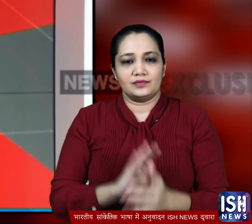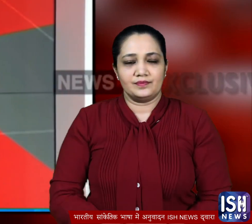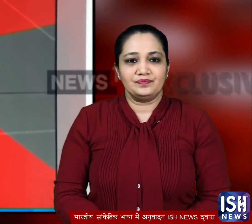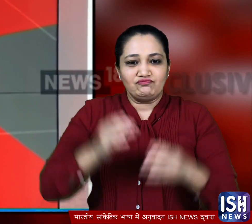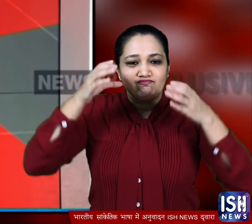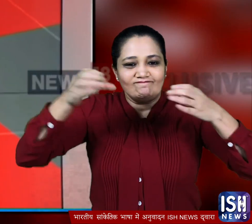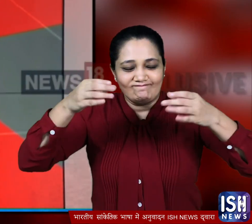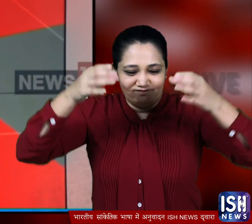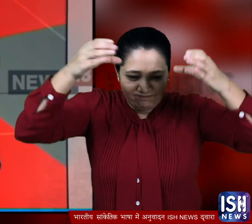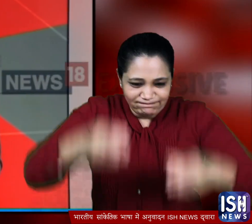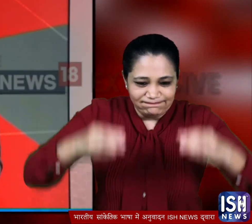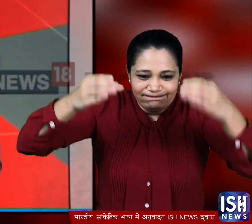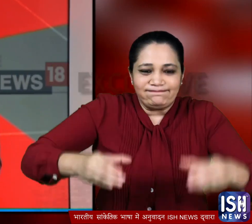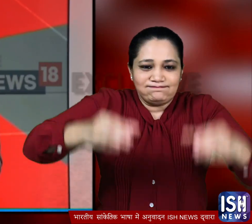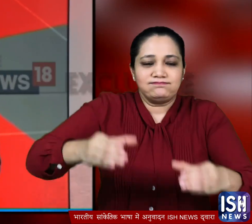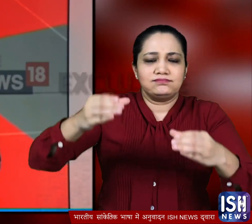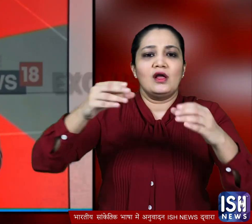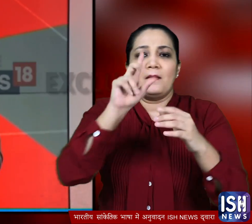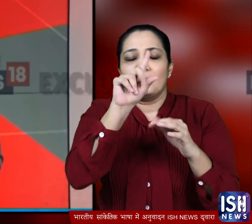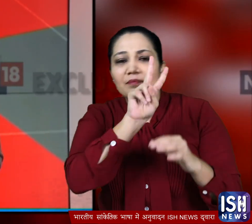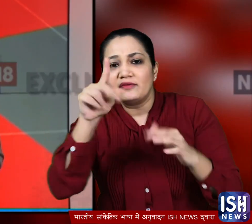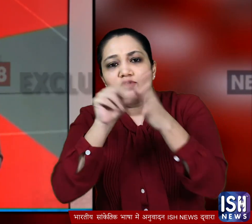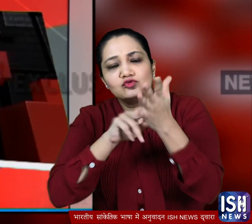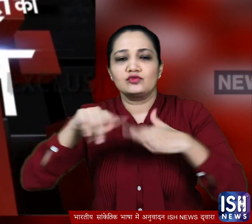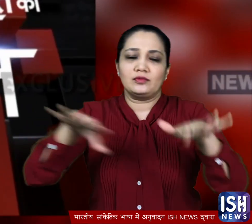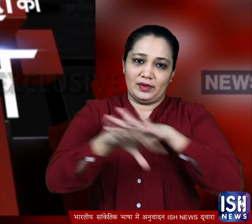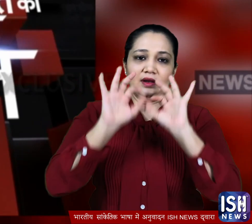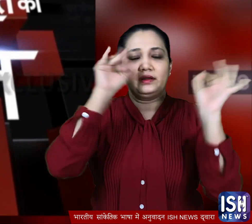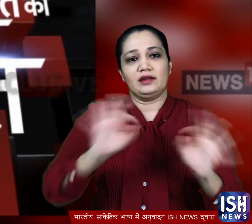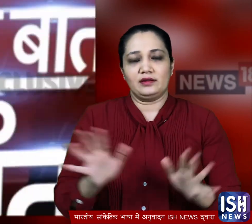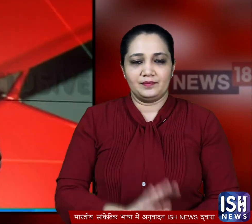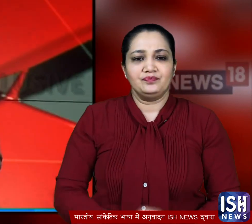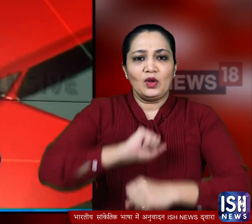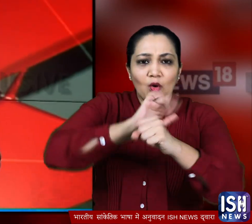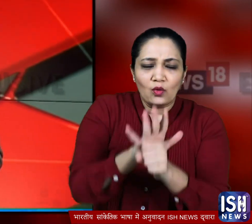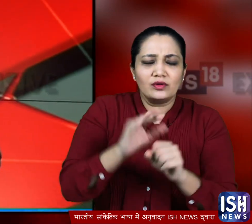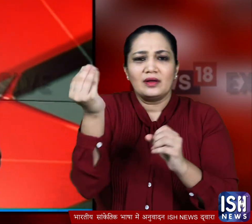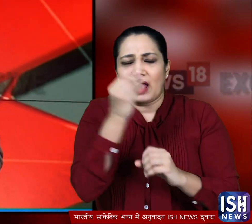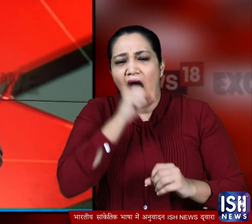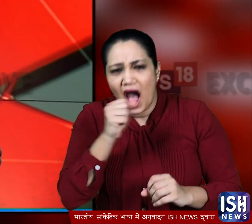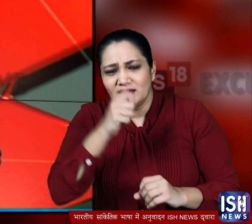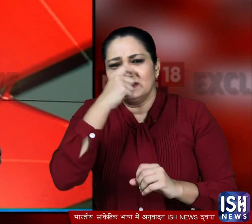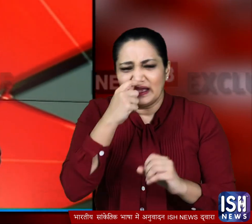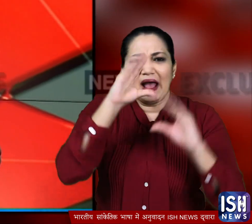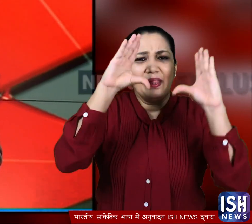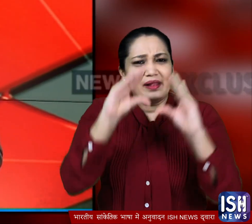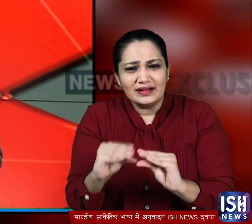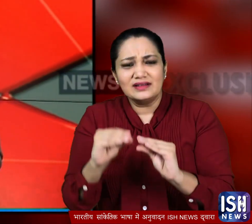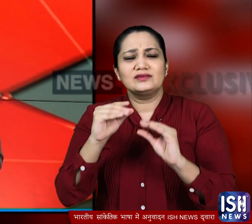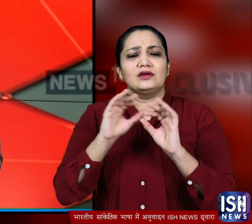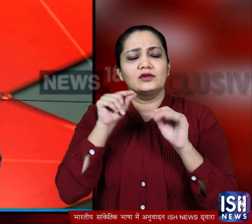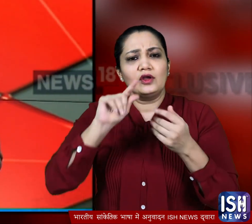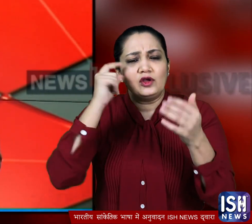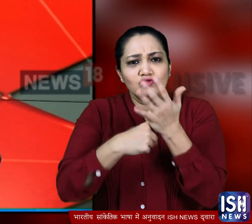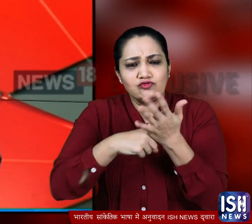लिए कंक्रीट के बड़े बड़े ब्लॉक के जरिए ओवरब्रिज को 22 जून तक तैयार करने की योजना है। कोरोना के हल्के या बिना लक्षण वाले मरीजों के इलाज